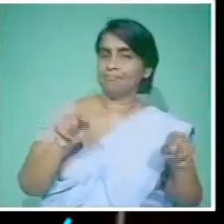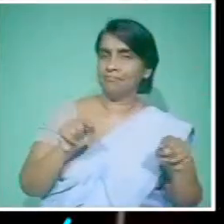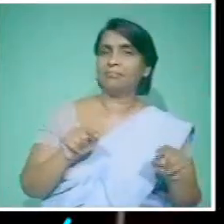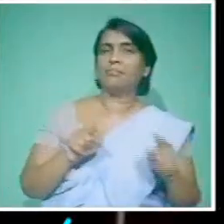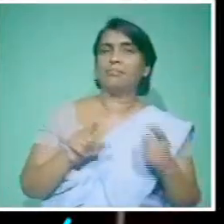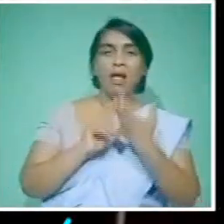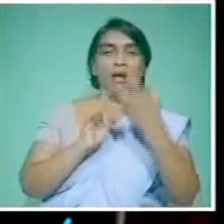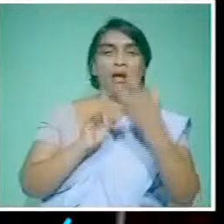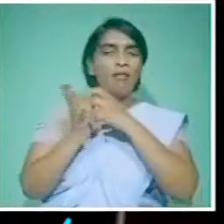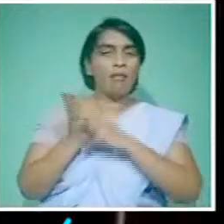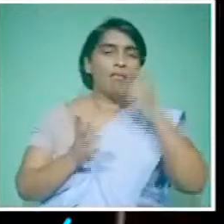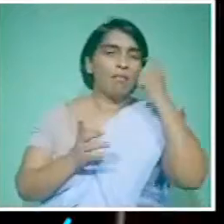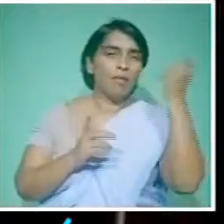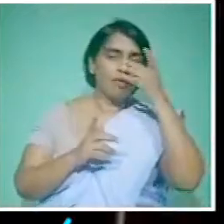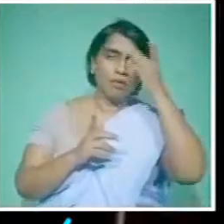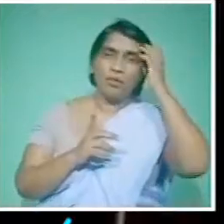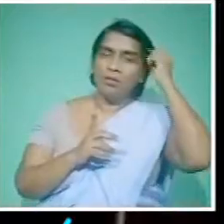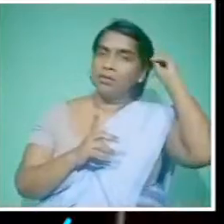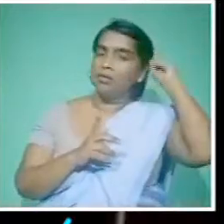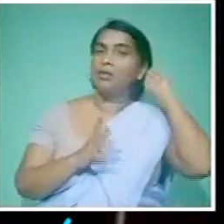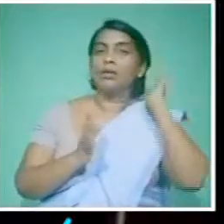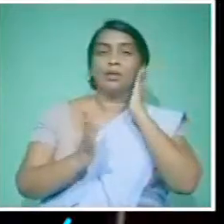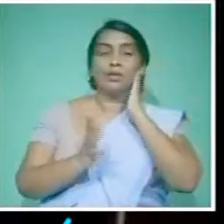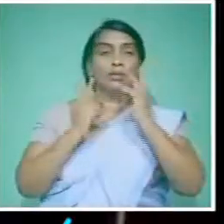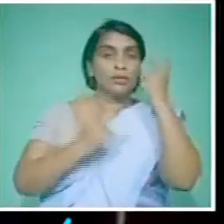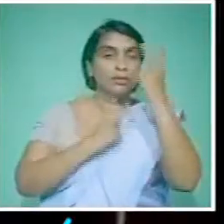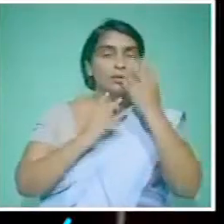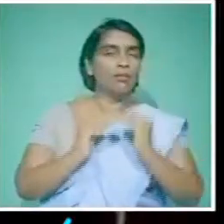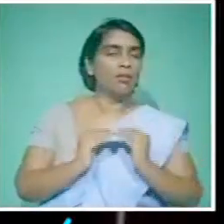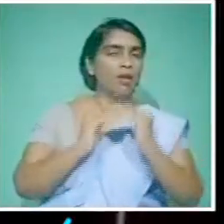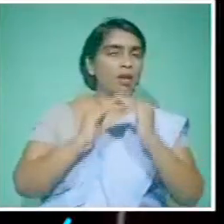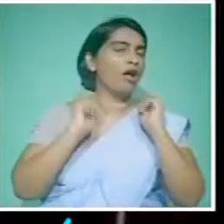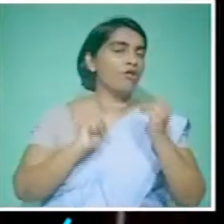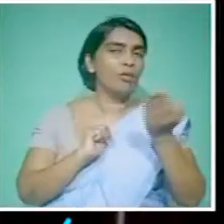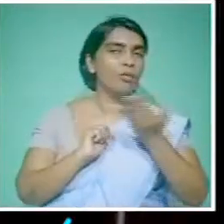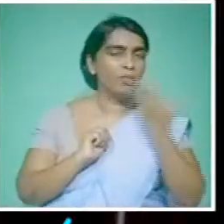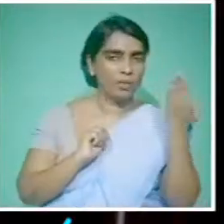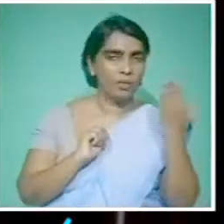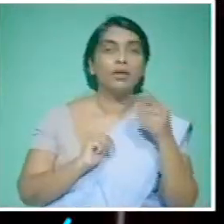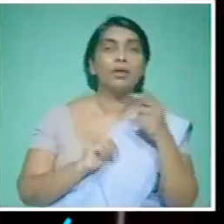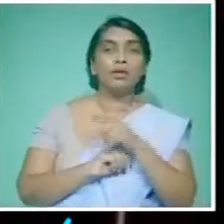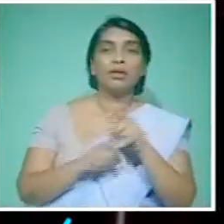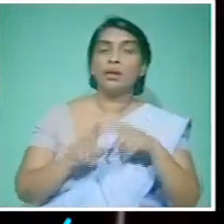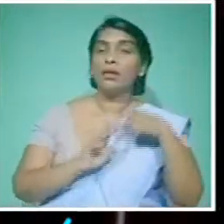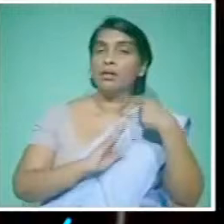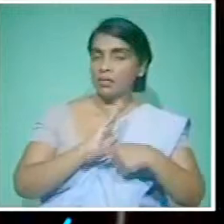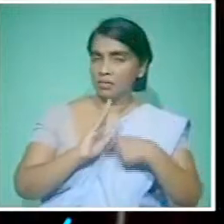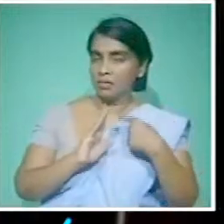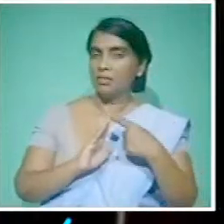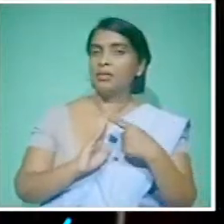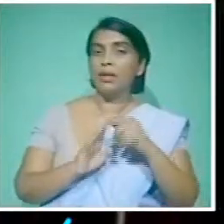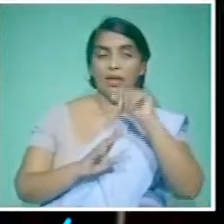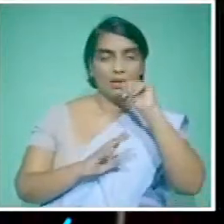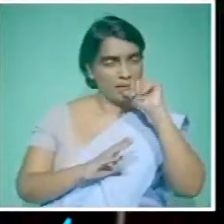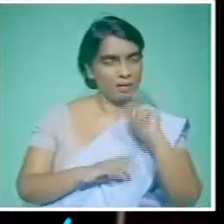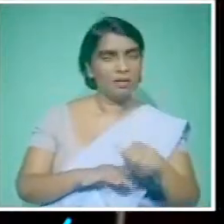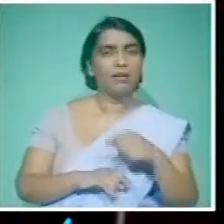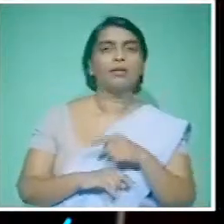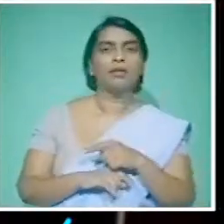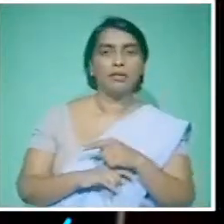කලාප බලාගෙන යනවා සංචාරක ව්‍යාපාරය අපිට කොහොමද දියුණු කරන්න පුළුවන් කියලා මොකද රටක ඇත්ත